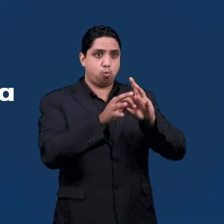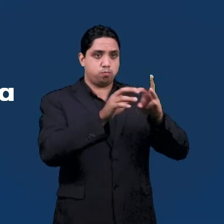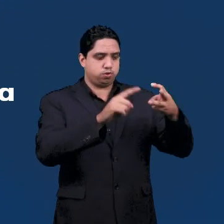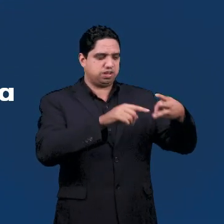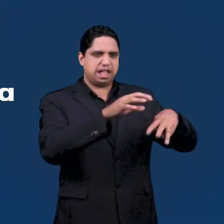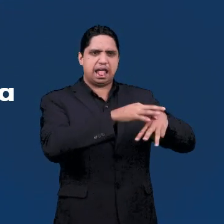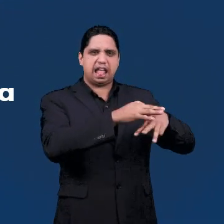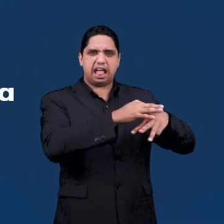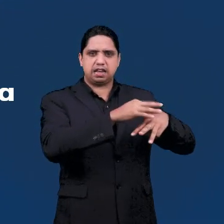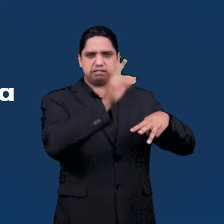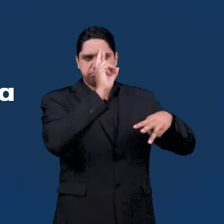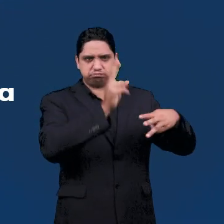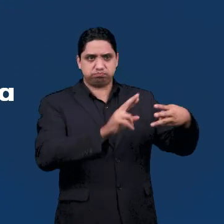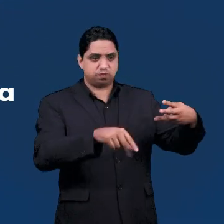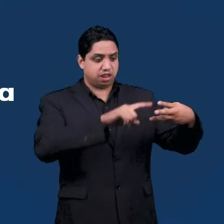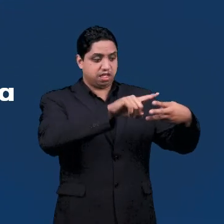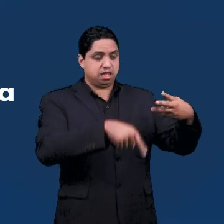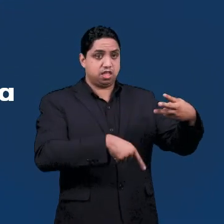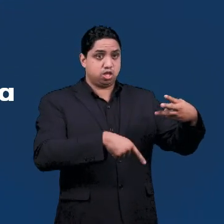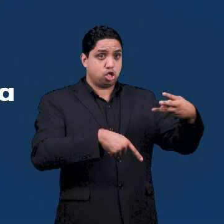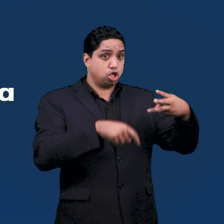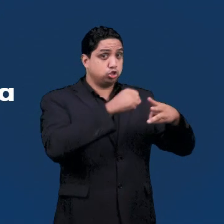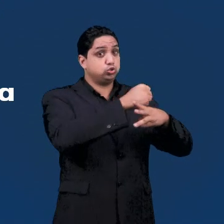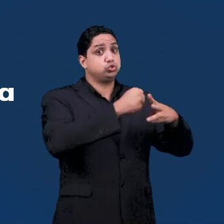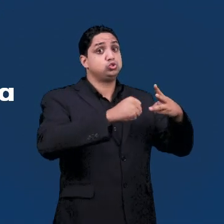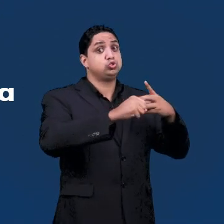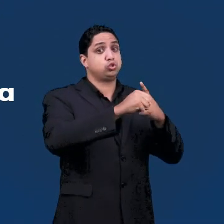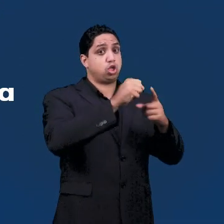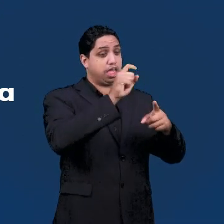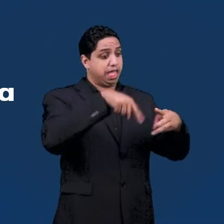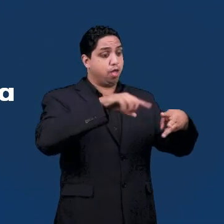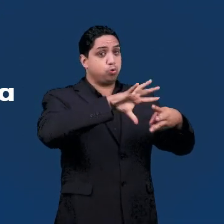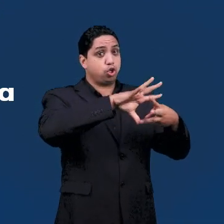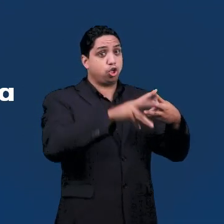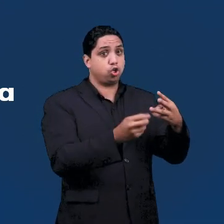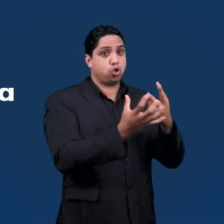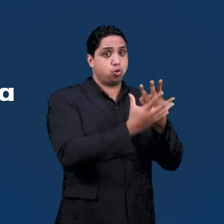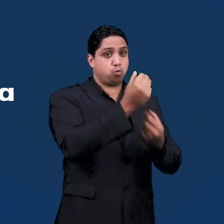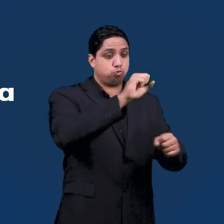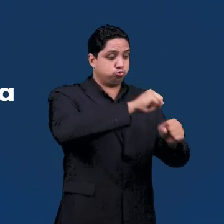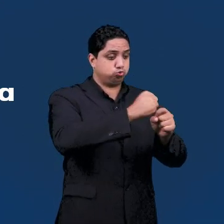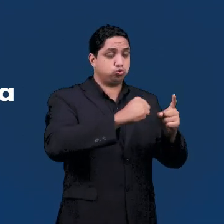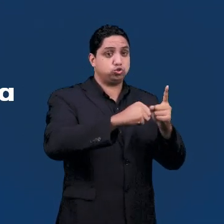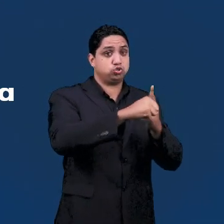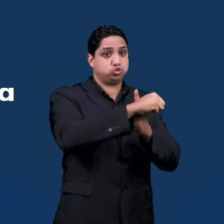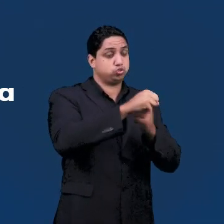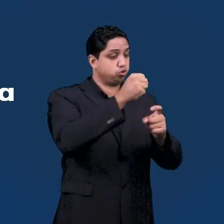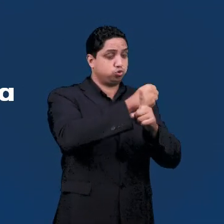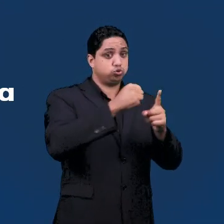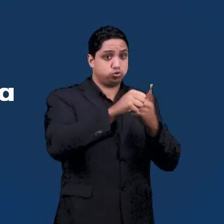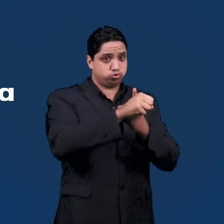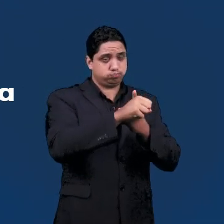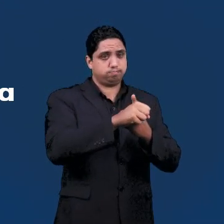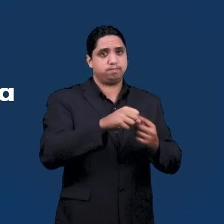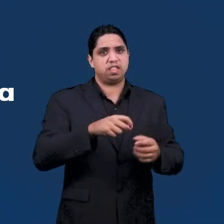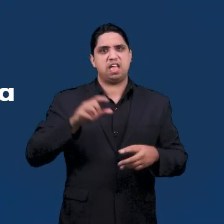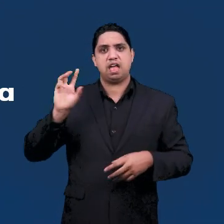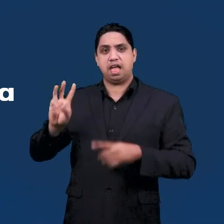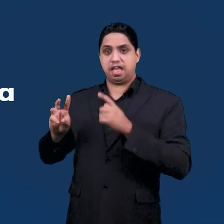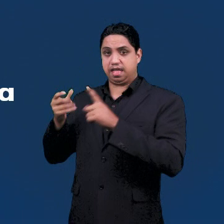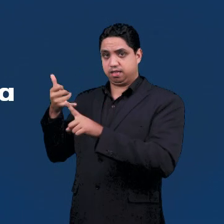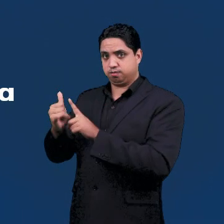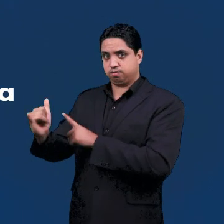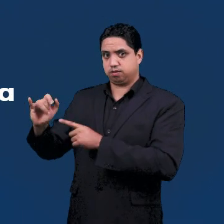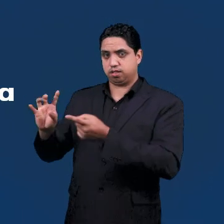плоть? Социализм, там человек всегда в центре, да, всего. И с другой стороны, увидим